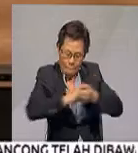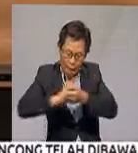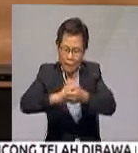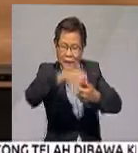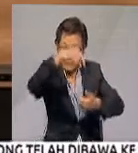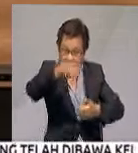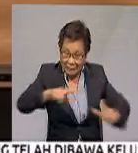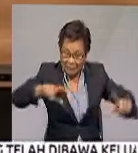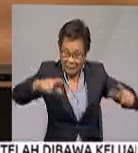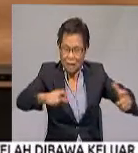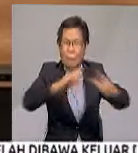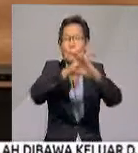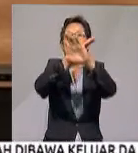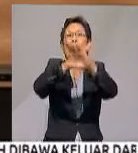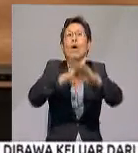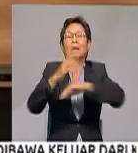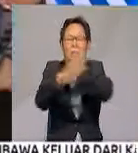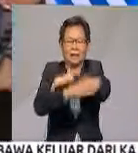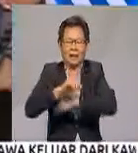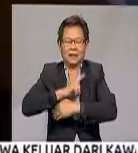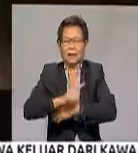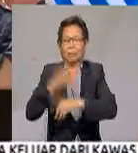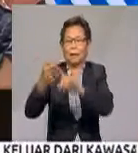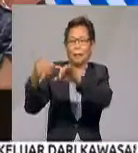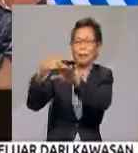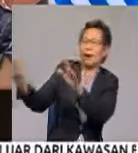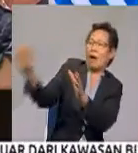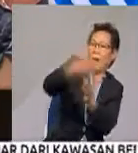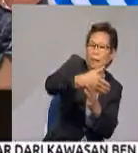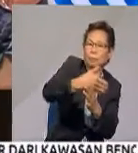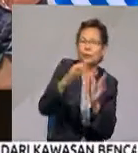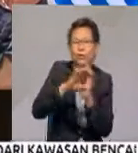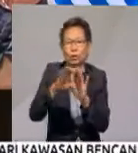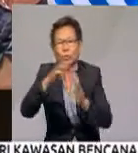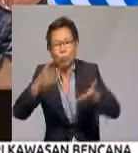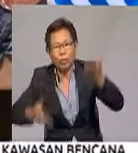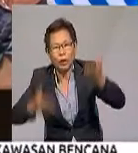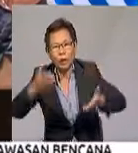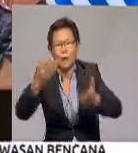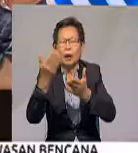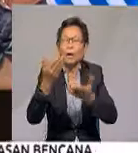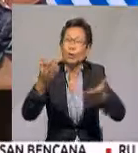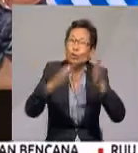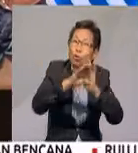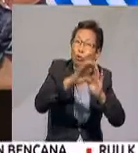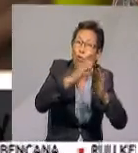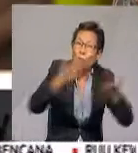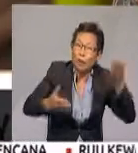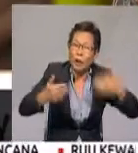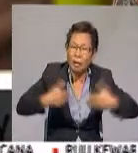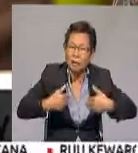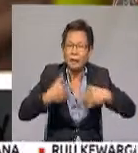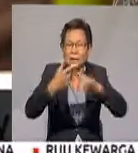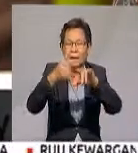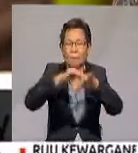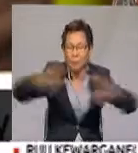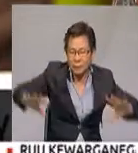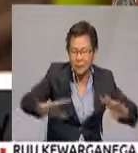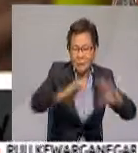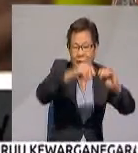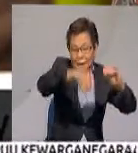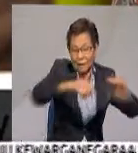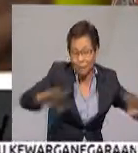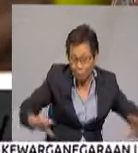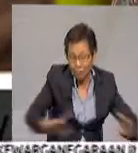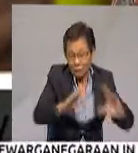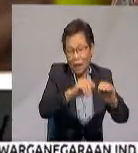mampu melindungi mereka daripada apa-apa ancaman. Sebagai contoh, mungkin adanya mengapa tidak daripada persidangan ini melahirkan